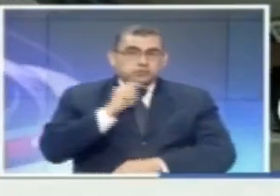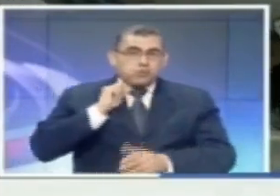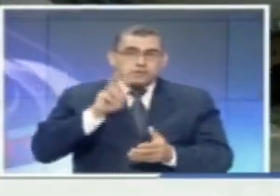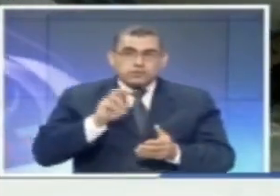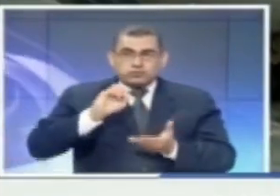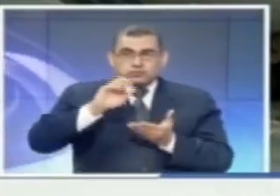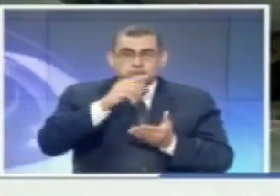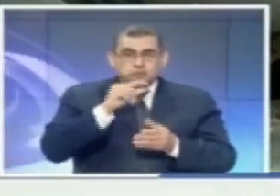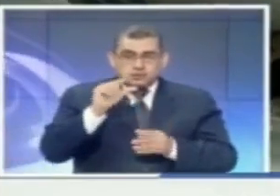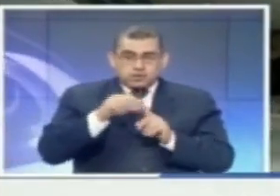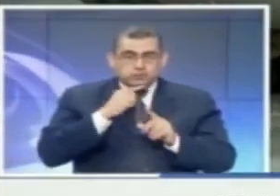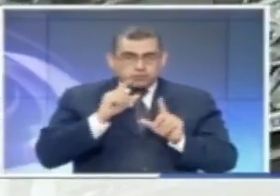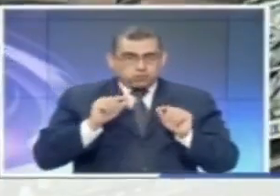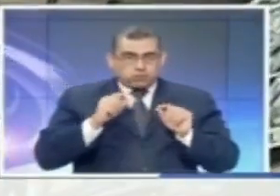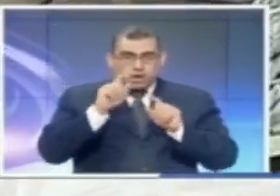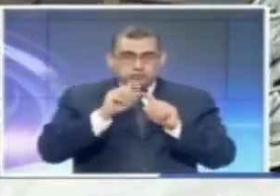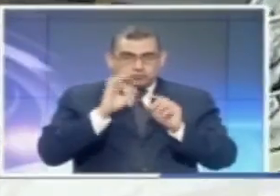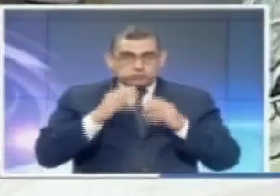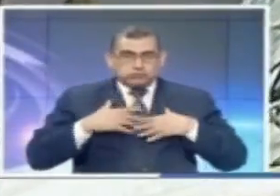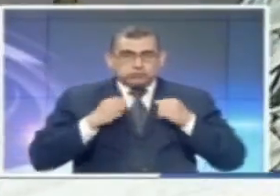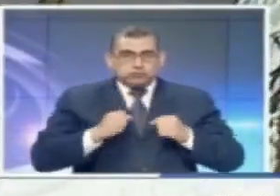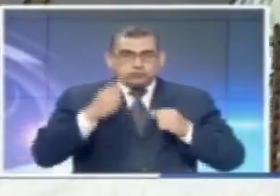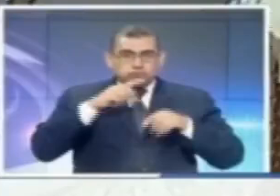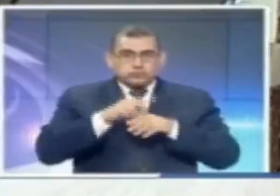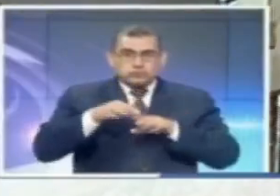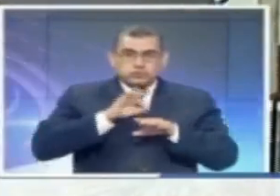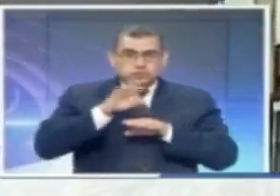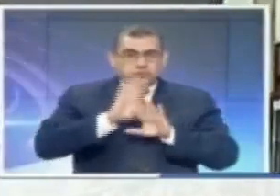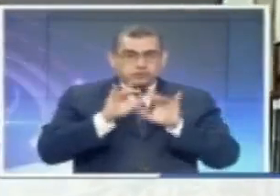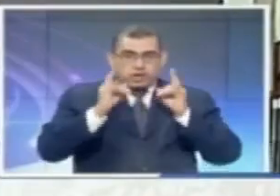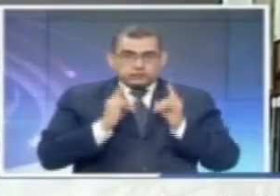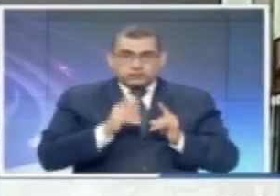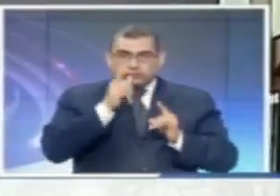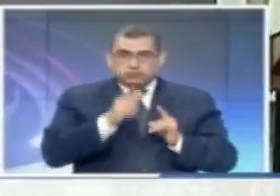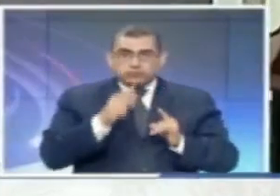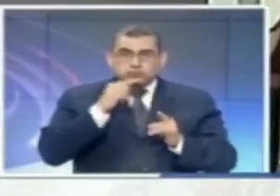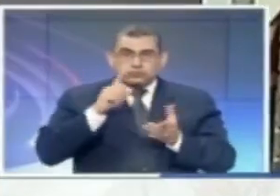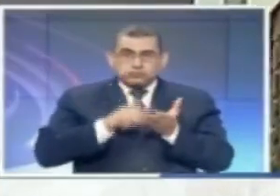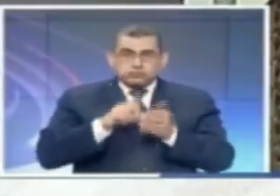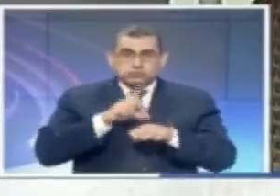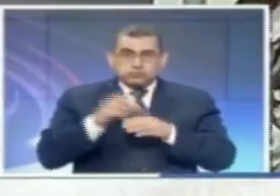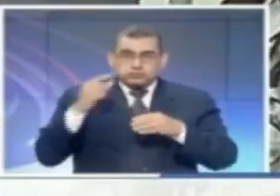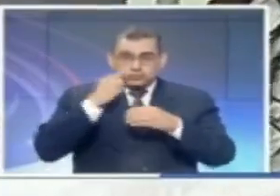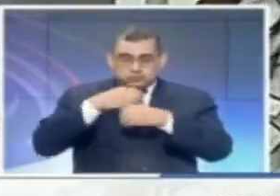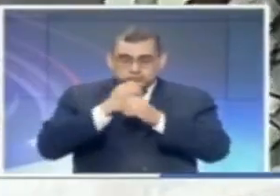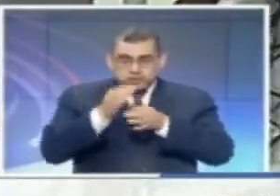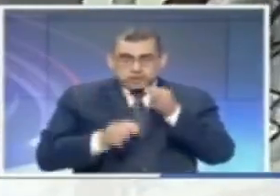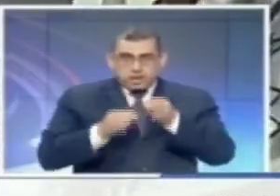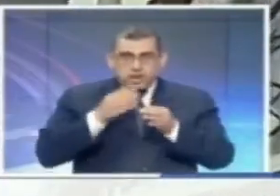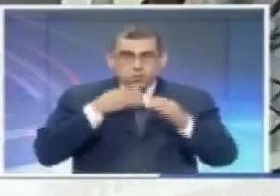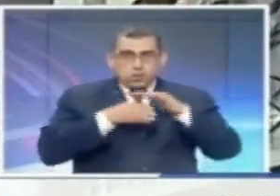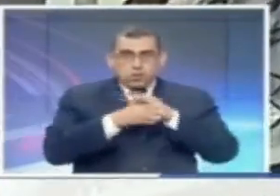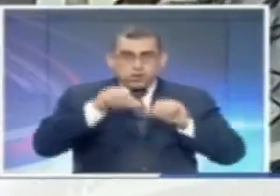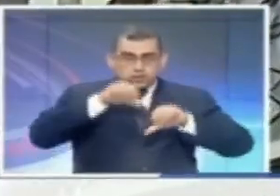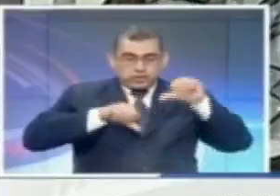اللقاحات آمنة وفعالة وتحمي من العدوى والدخول في مضاعفات حرجة. وتخضع الشحنة للتحاليل في معامل هيئة